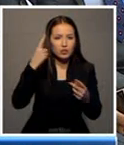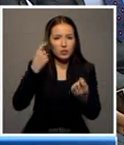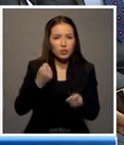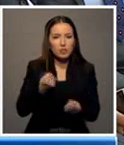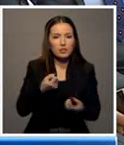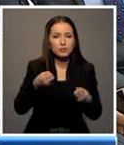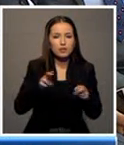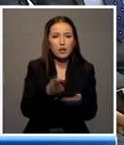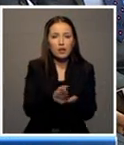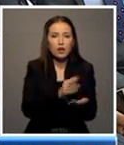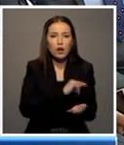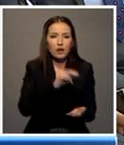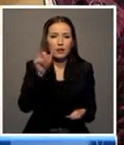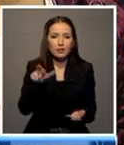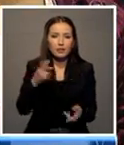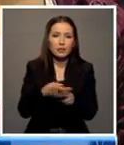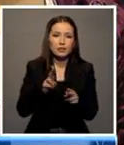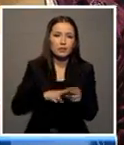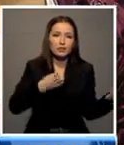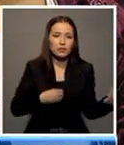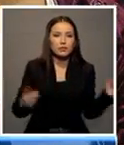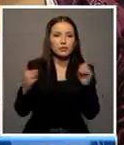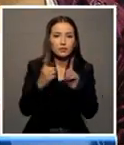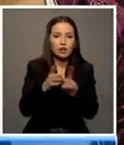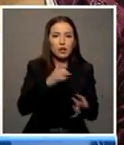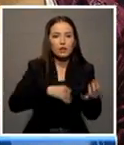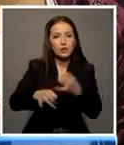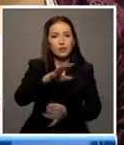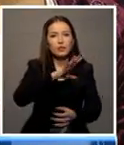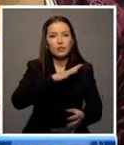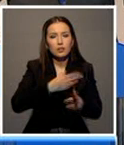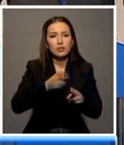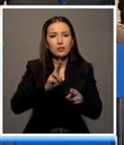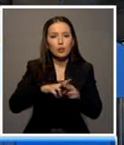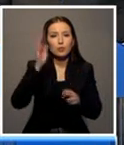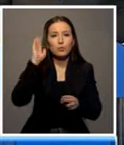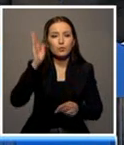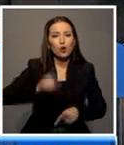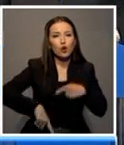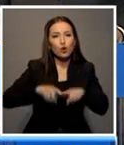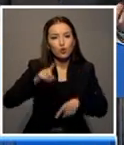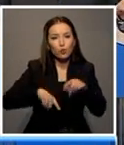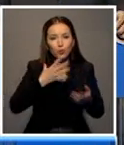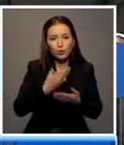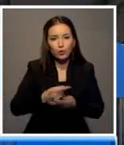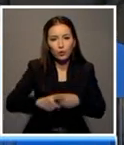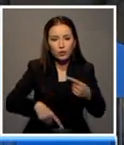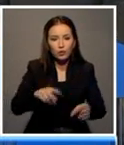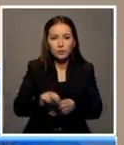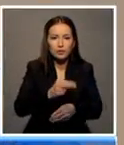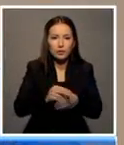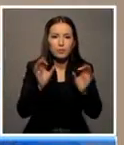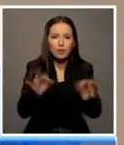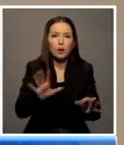қауым өкілдері мен күйшінің жақындары жиналып естеліктер айтылды. Мұндай шаралар кейінгі ұрпақтың рухани тұрғыда қуатталып, тағылым тәрбие теруіне